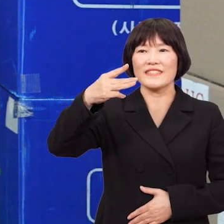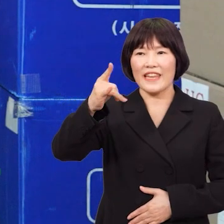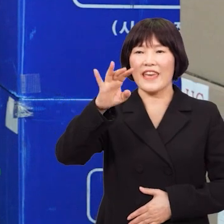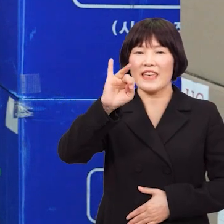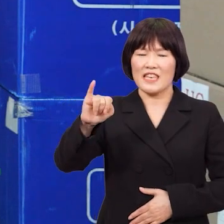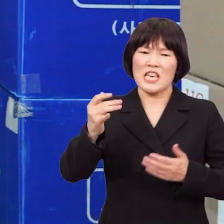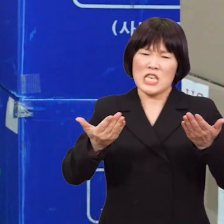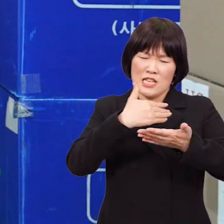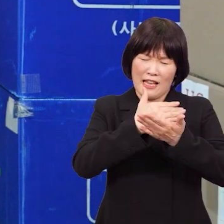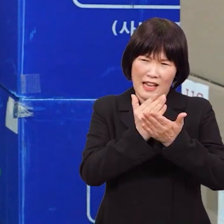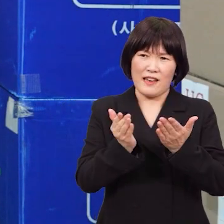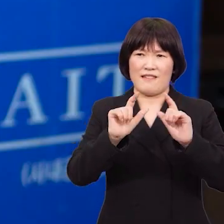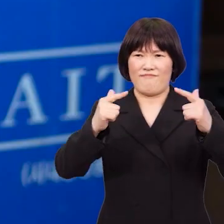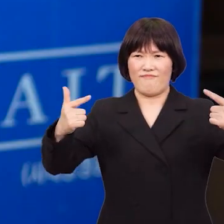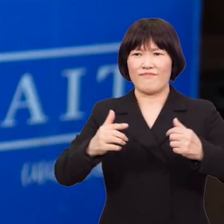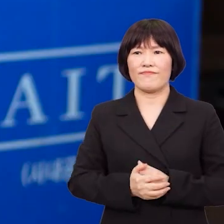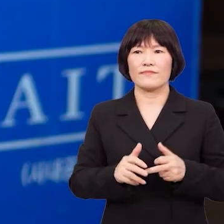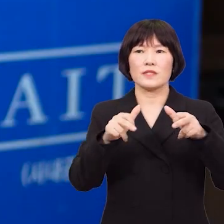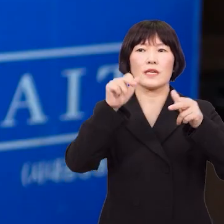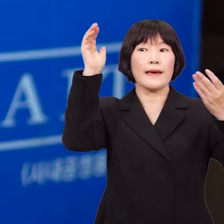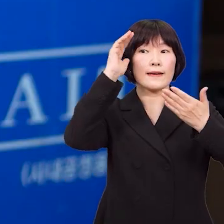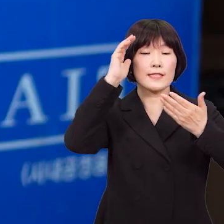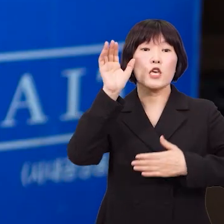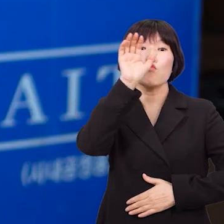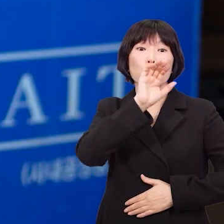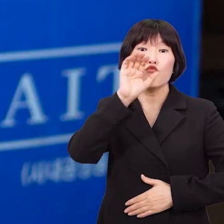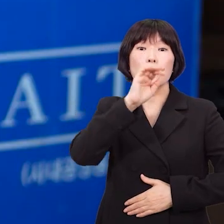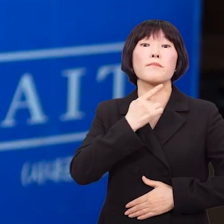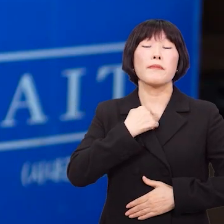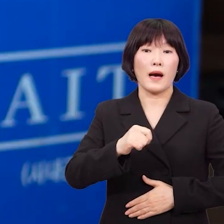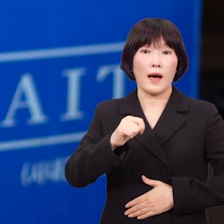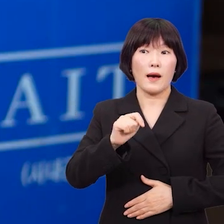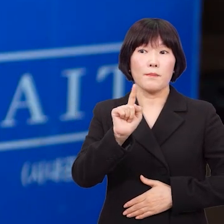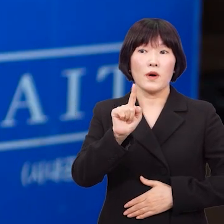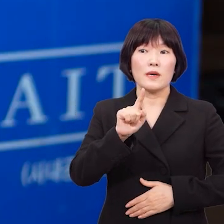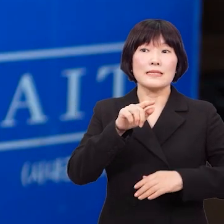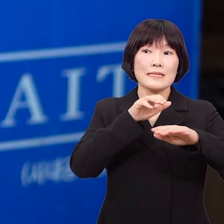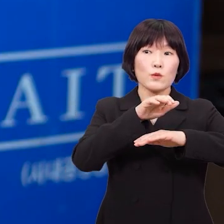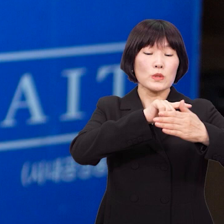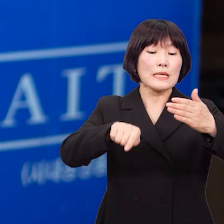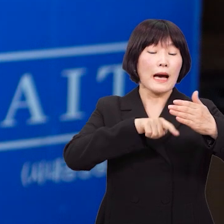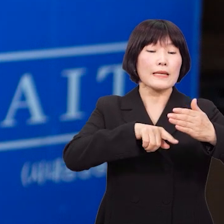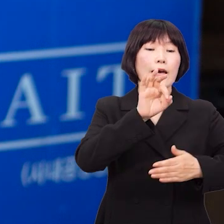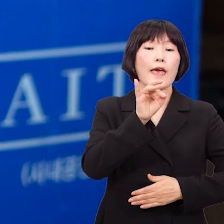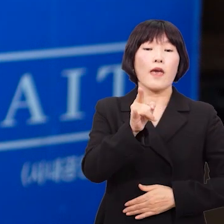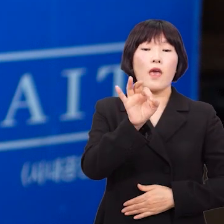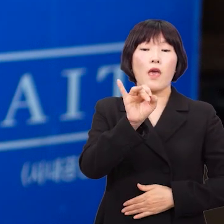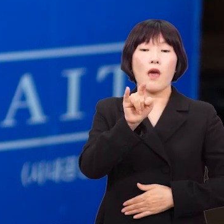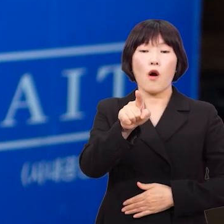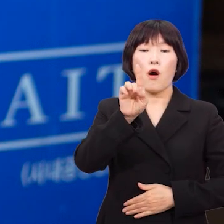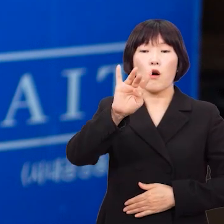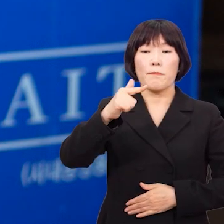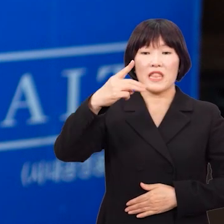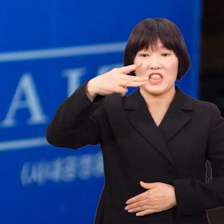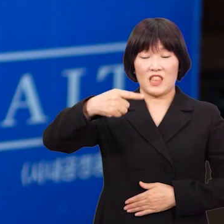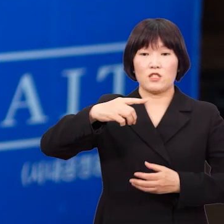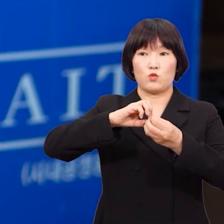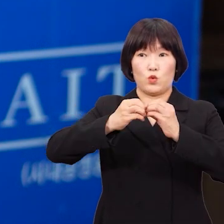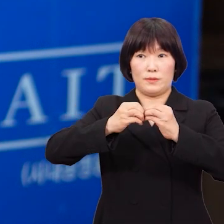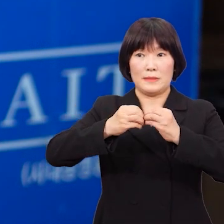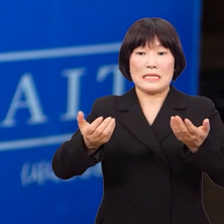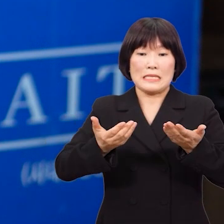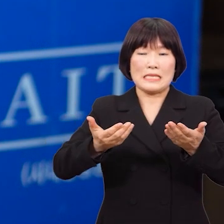다양한 직무로 구성되어 있습니다. 장애 학생들이 훈련한 주 업무는 자동차 내장재에 들어가는 에어벤트